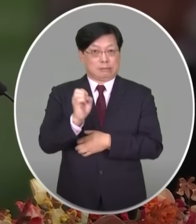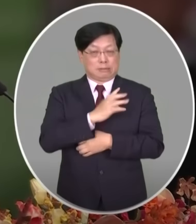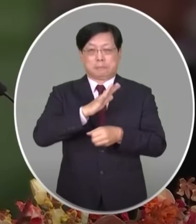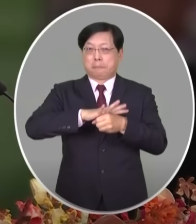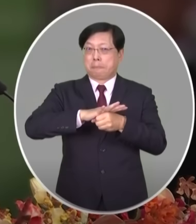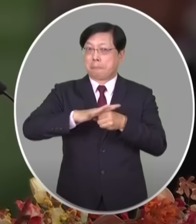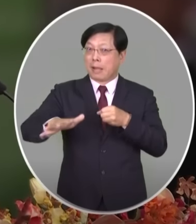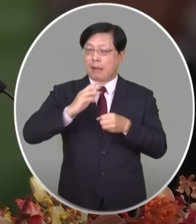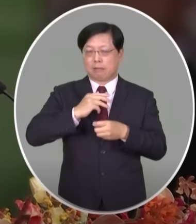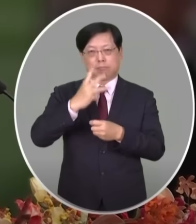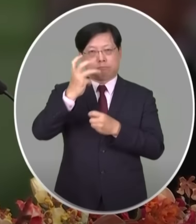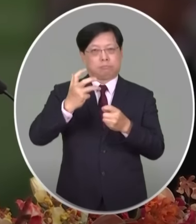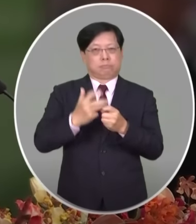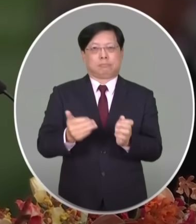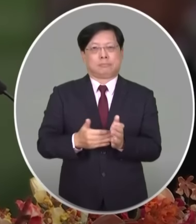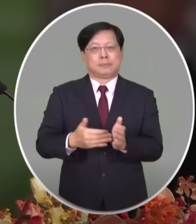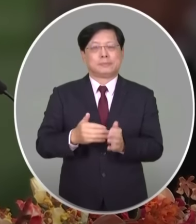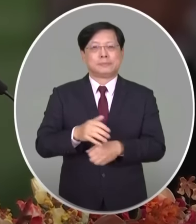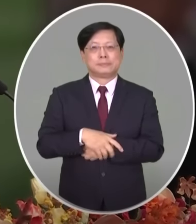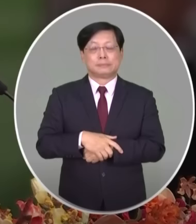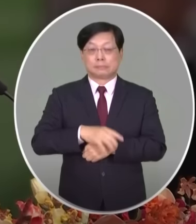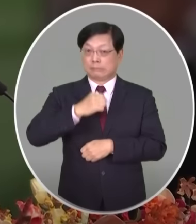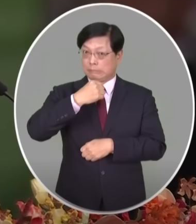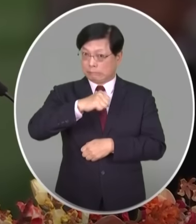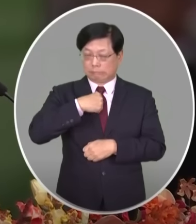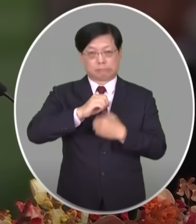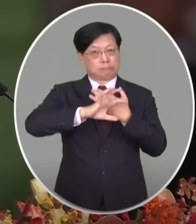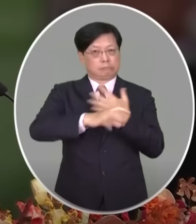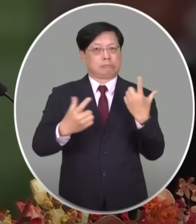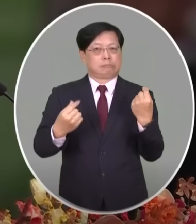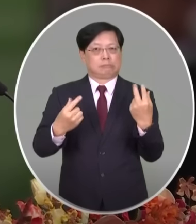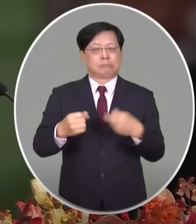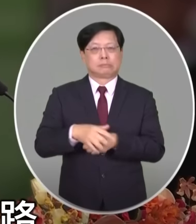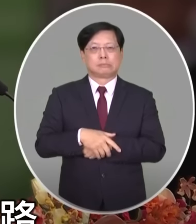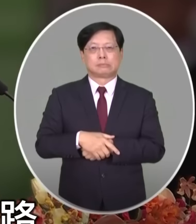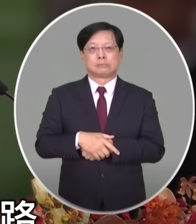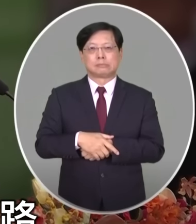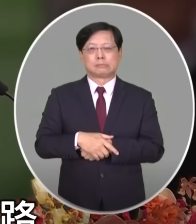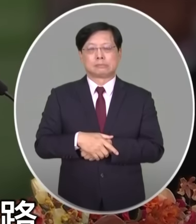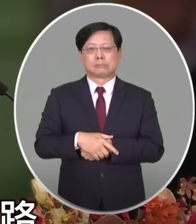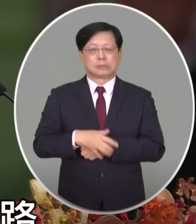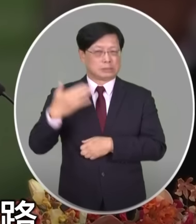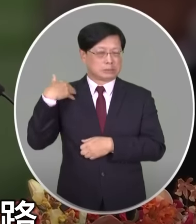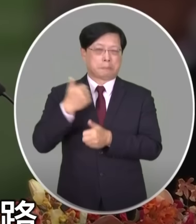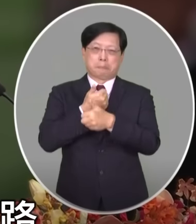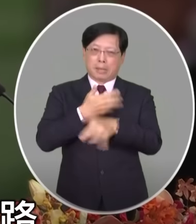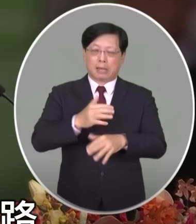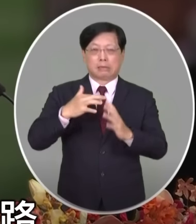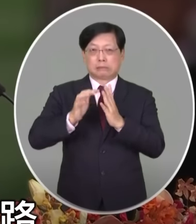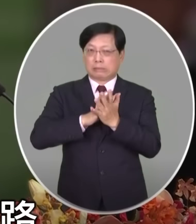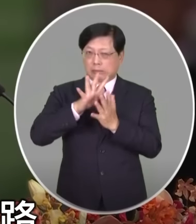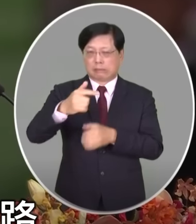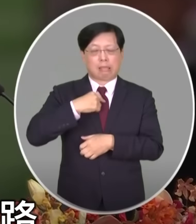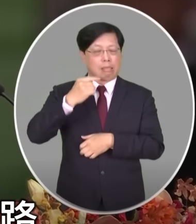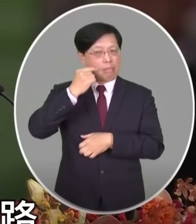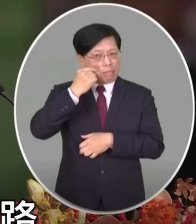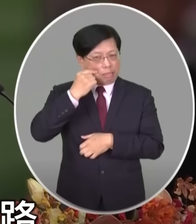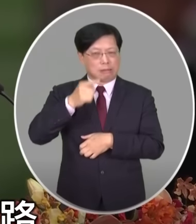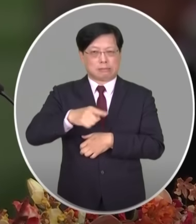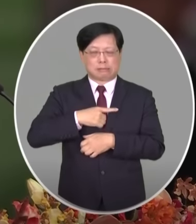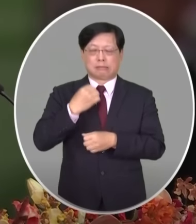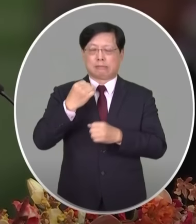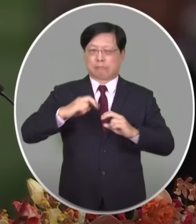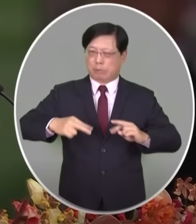满80年，台湾和各国都一样，走过战后艰辛的复兴道